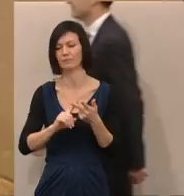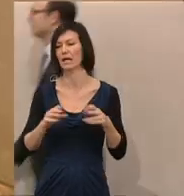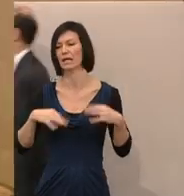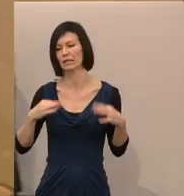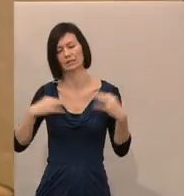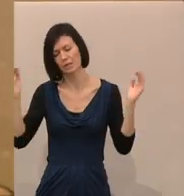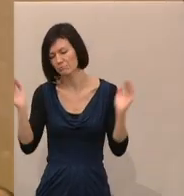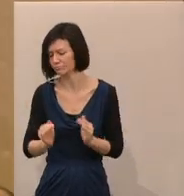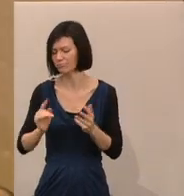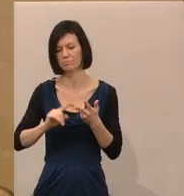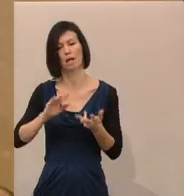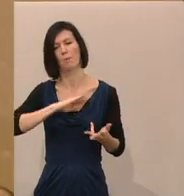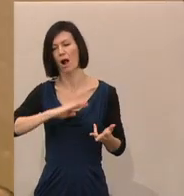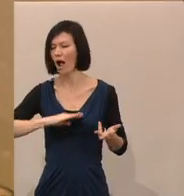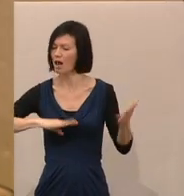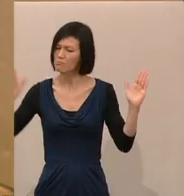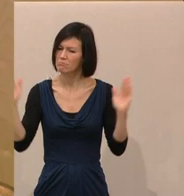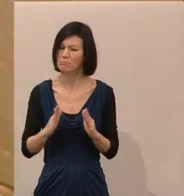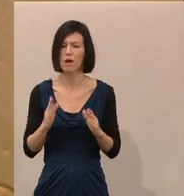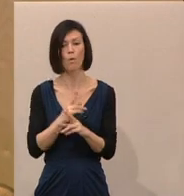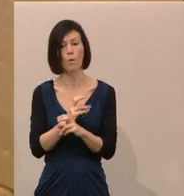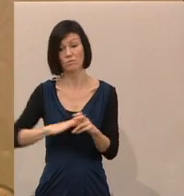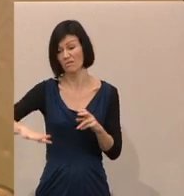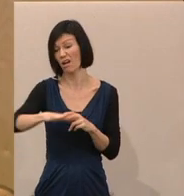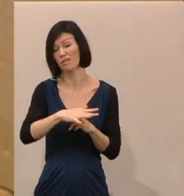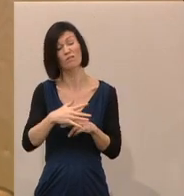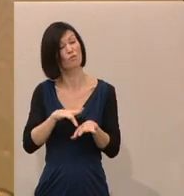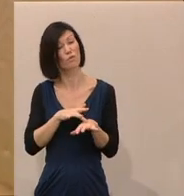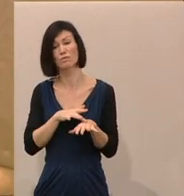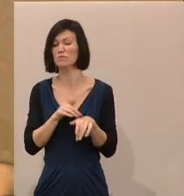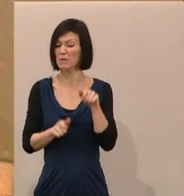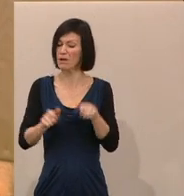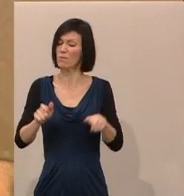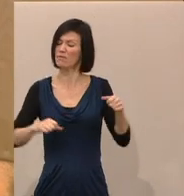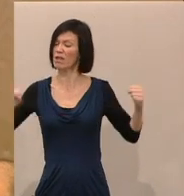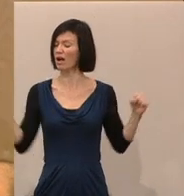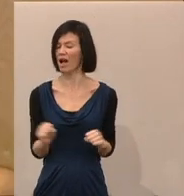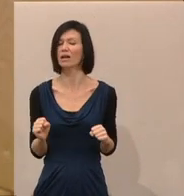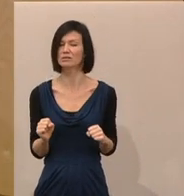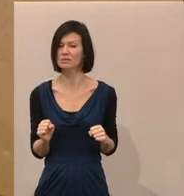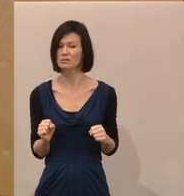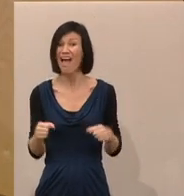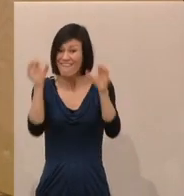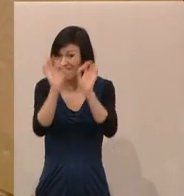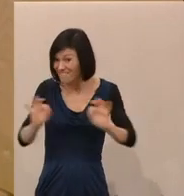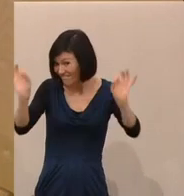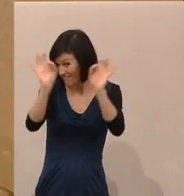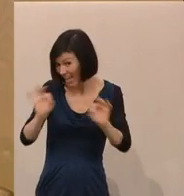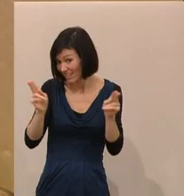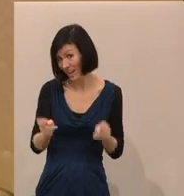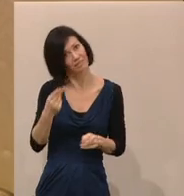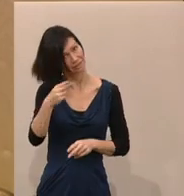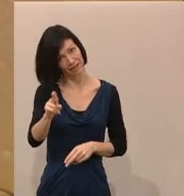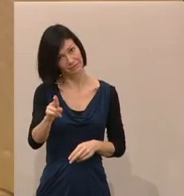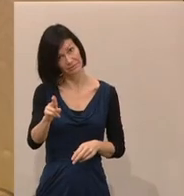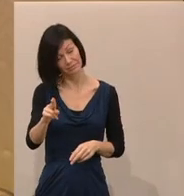unmoralischer gemacht. Es ist kälter geworden in Österreich durch Sie. Und das ist kein Grund zum Feiern. Das ist kein Grund zum Feiern,